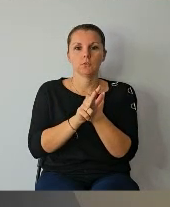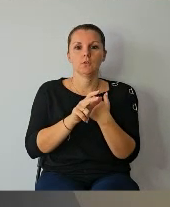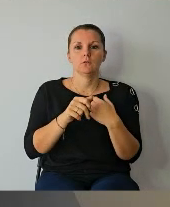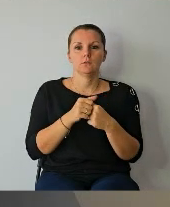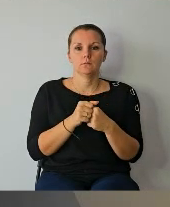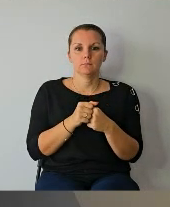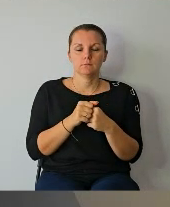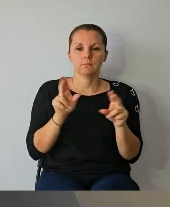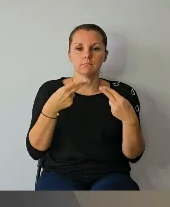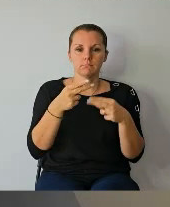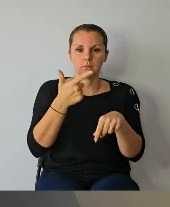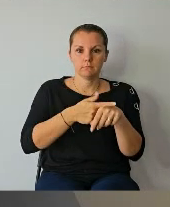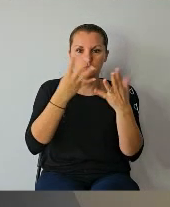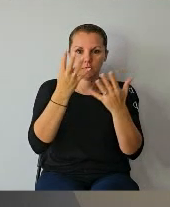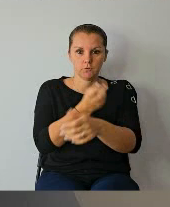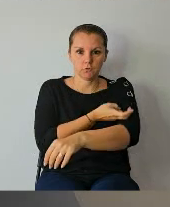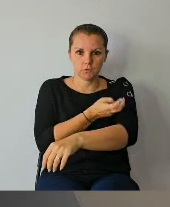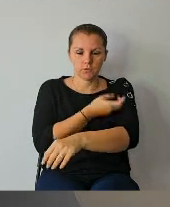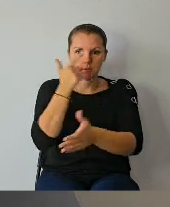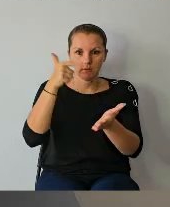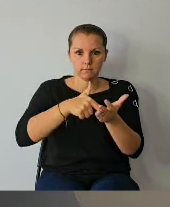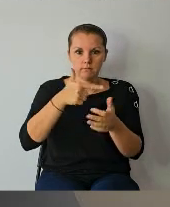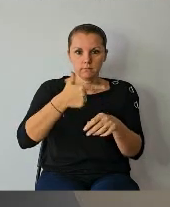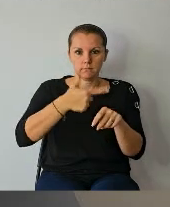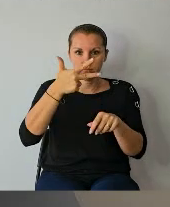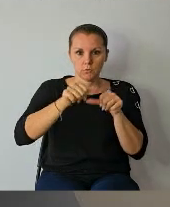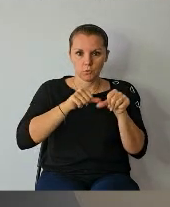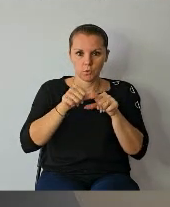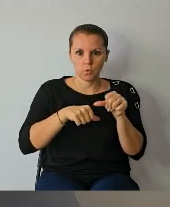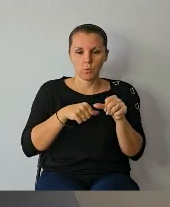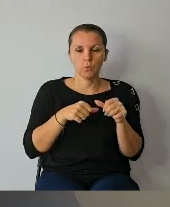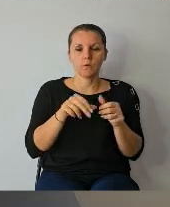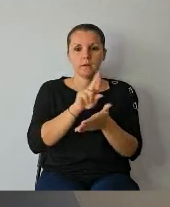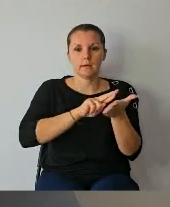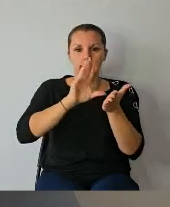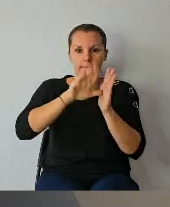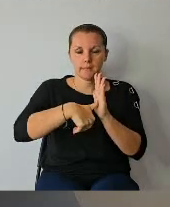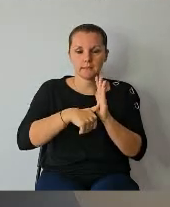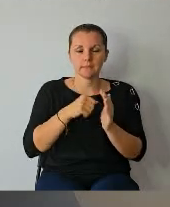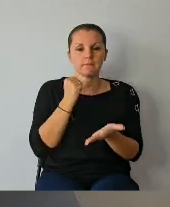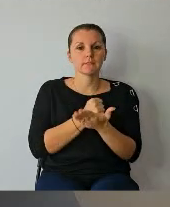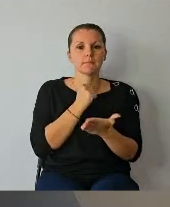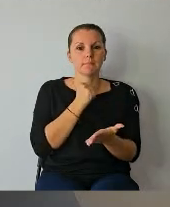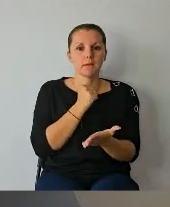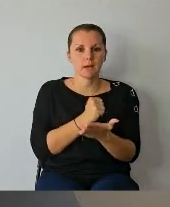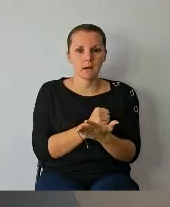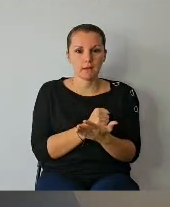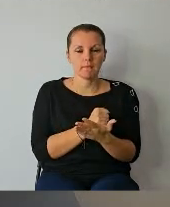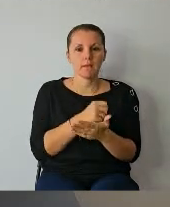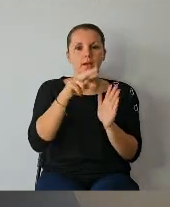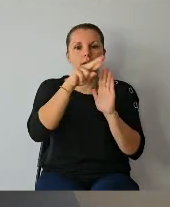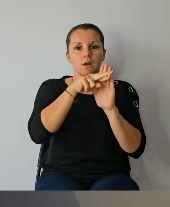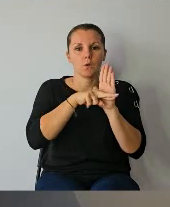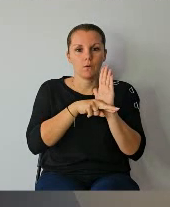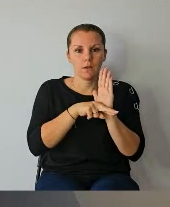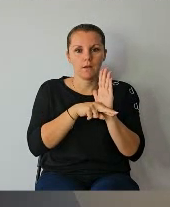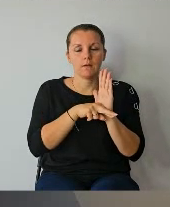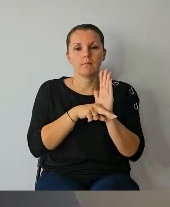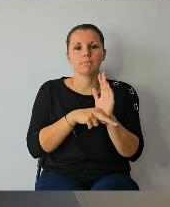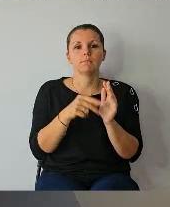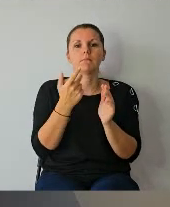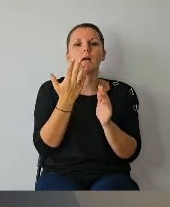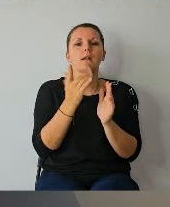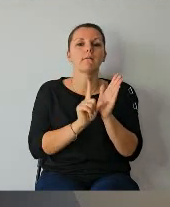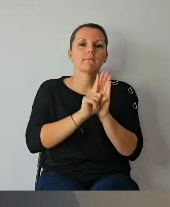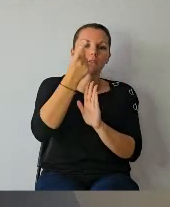682/2023 z dnia 29 czerwca 2023 roku Rady Miejskiej w Boguchwale w sprawie ustalenia regulaminu określającego